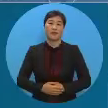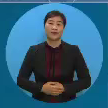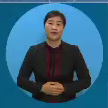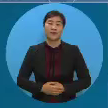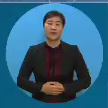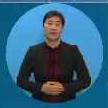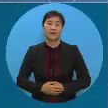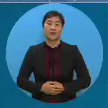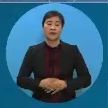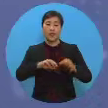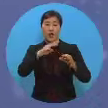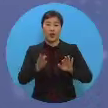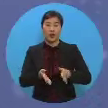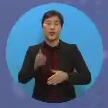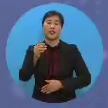정보마당입니다.